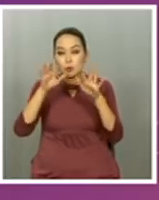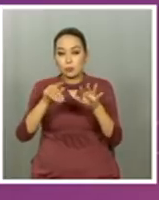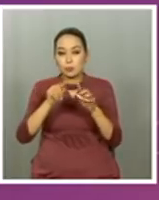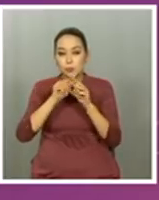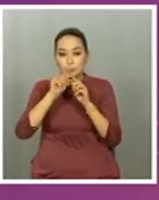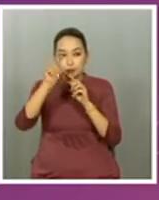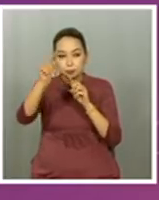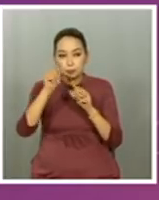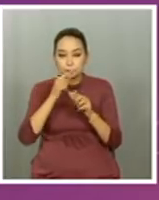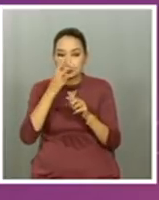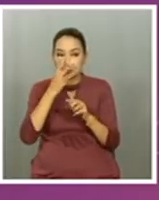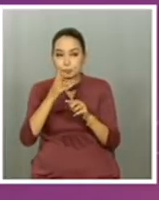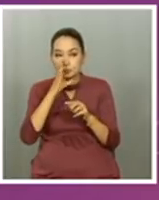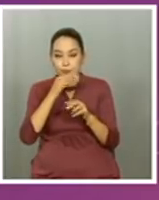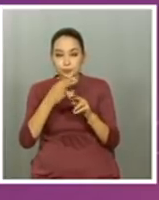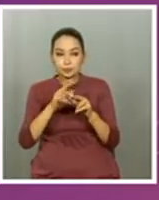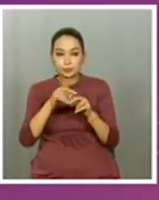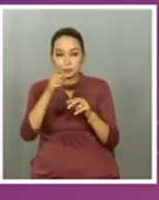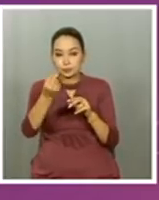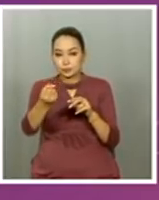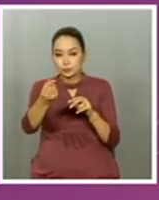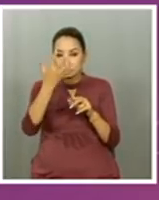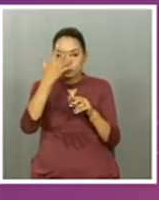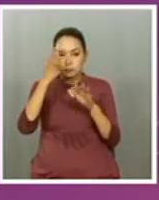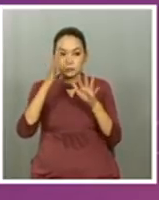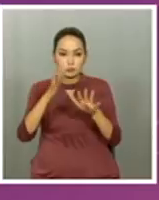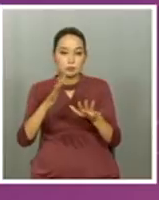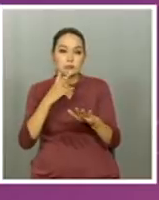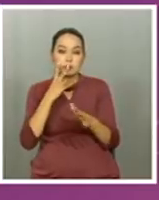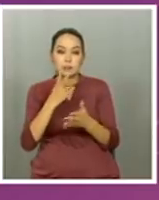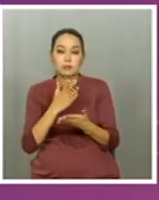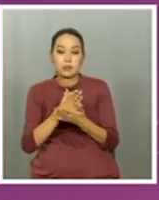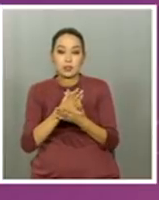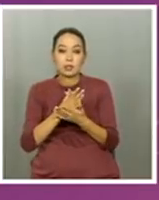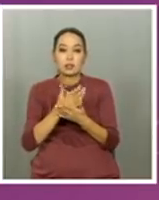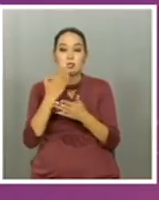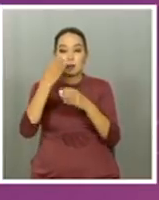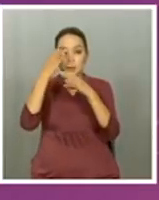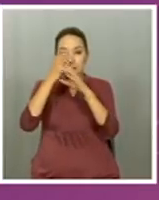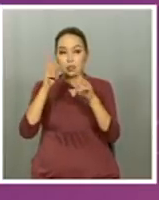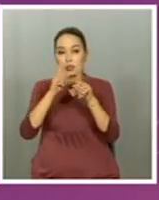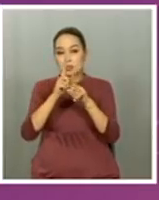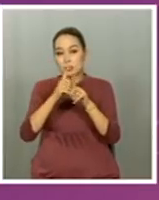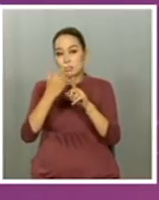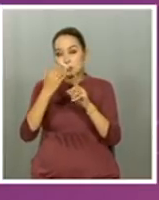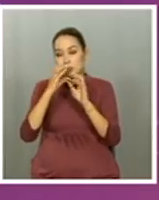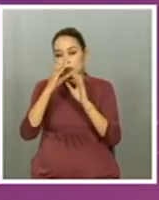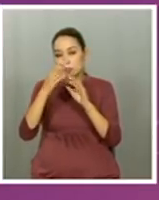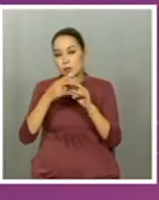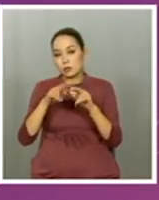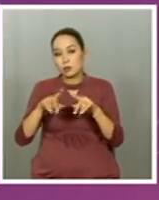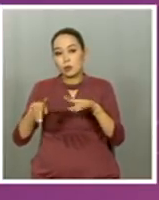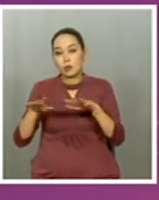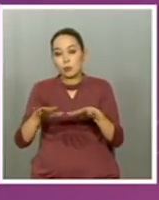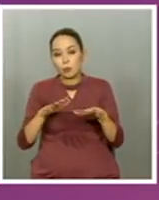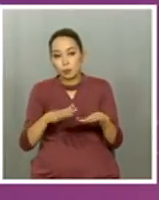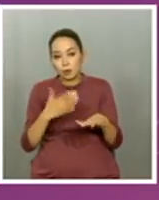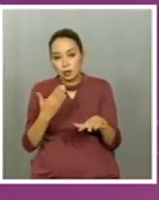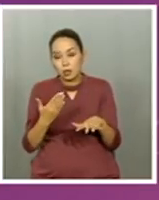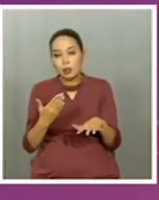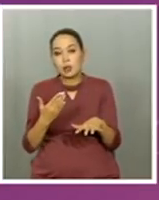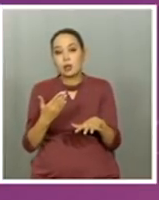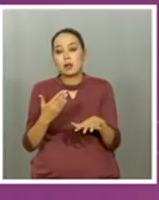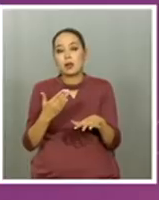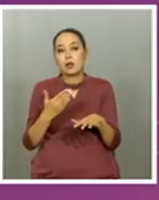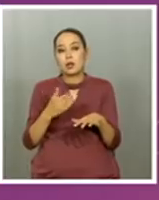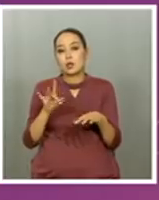ұқсайды. Бұл жарықтың табиғатына байланысты. Дифракция объективтің апертурында орын алып жатқандықтан, кескін